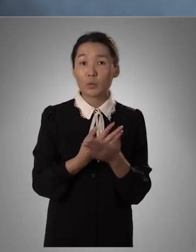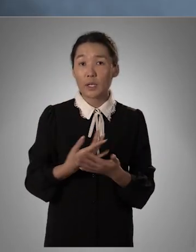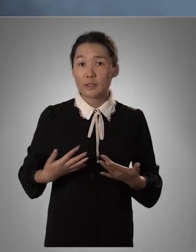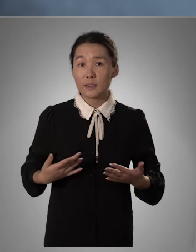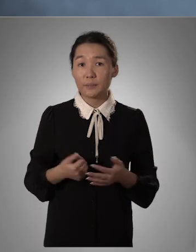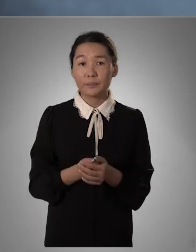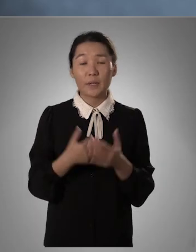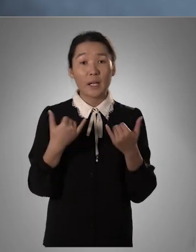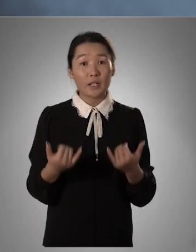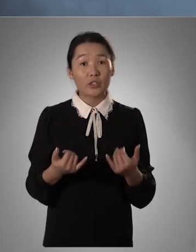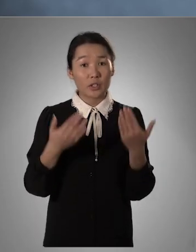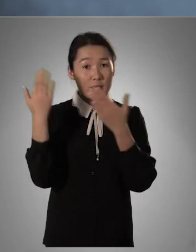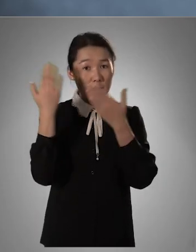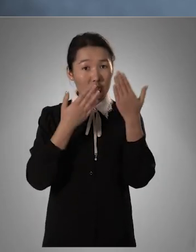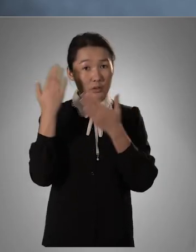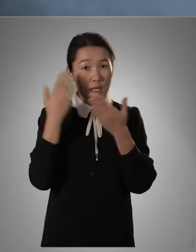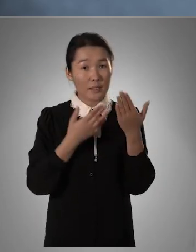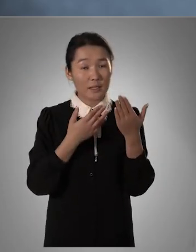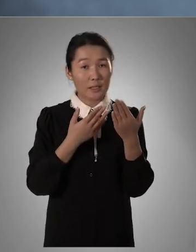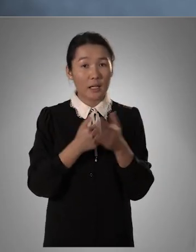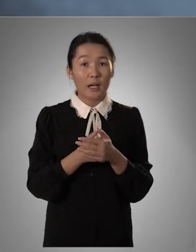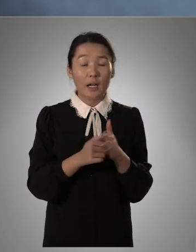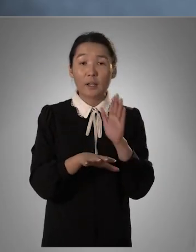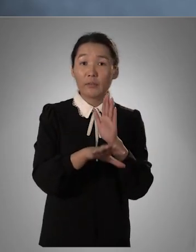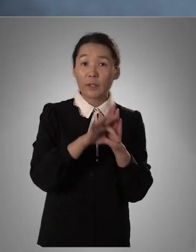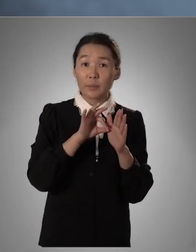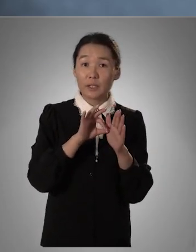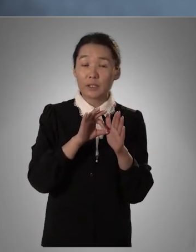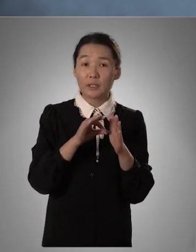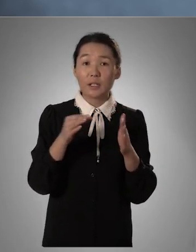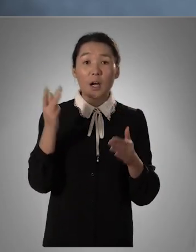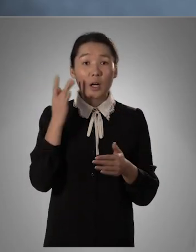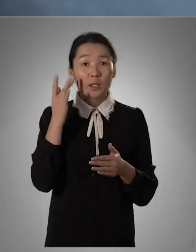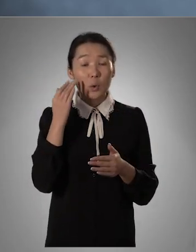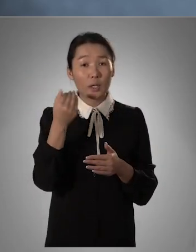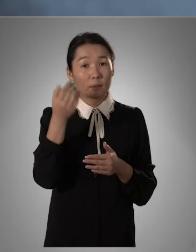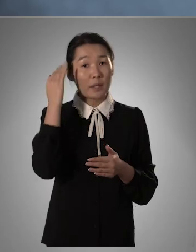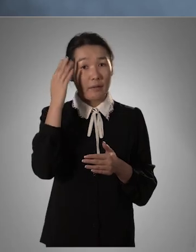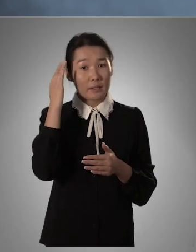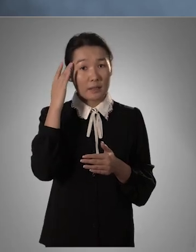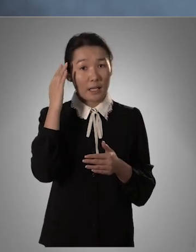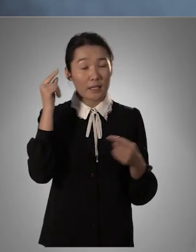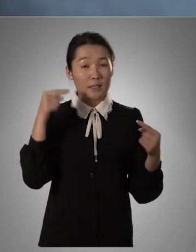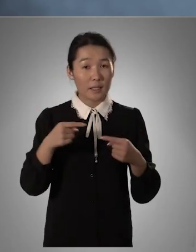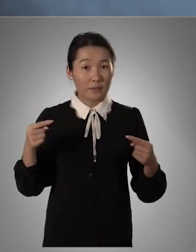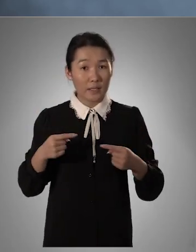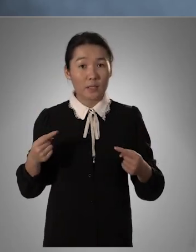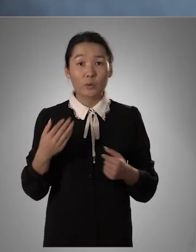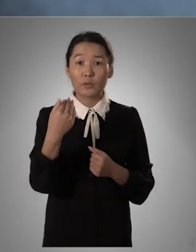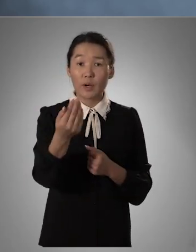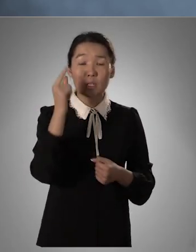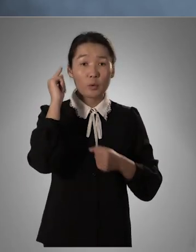а сейчас прочитаете утверждение и выберите то которое на ваш взгляд соответствует вашему